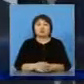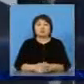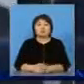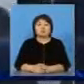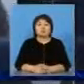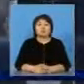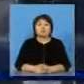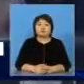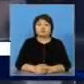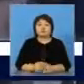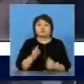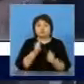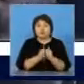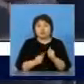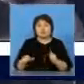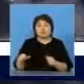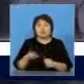Әр апта сенбі күндері өтеді.